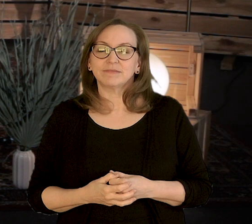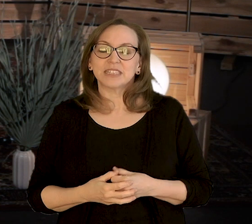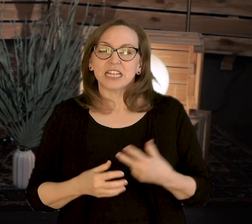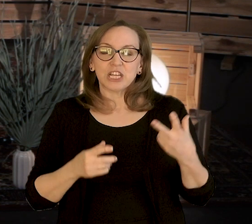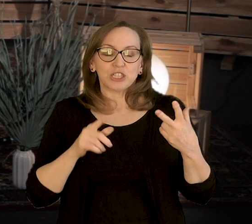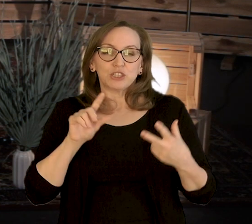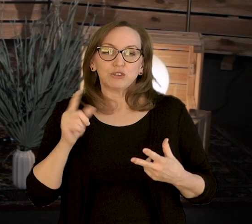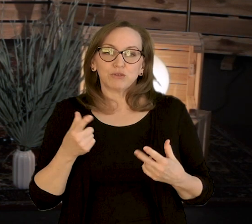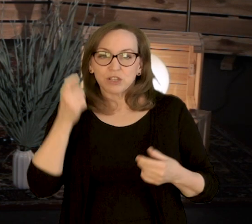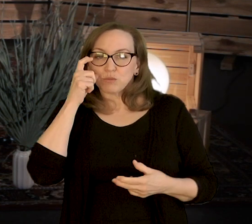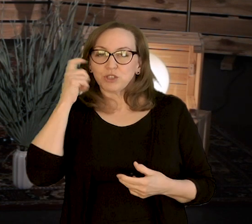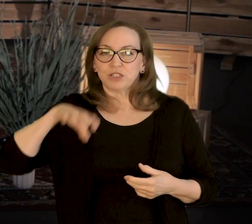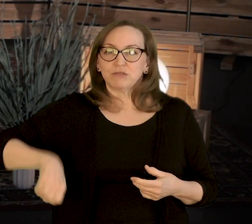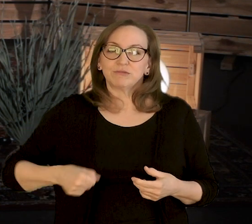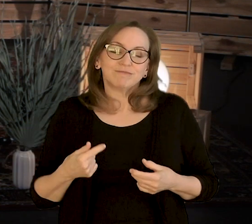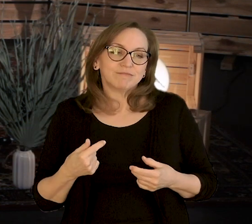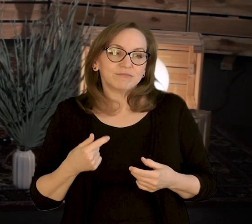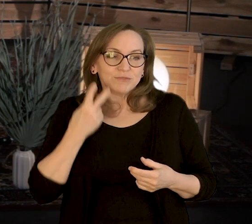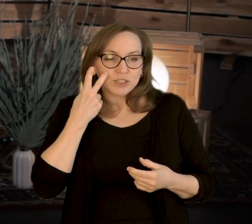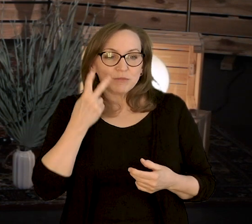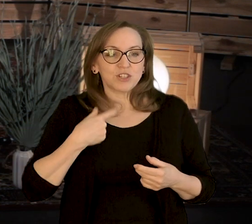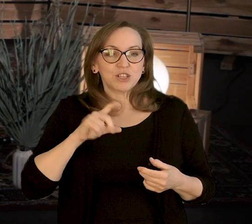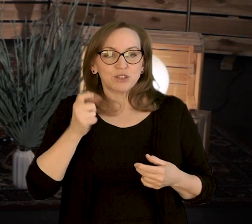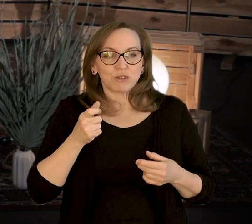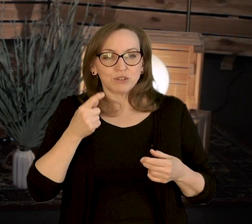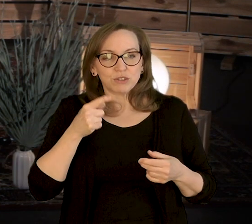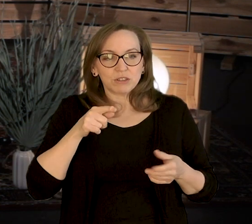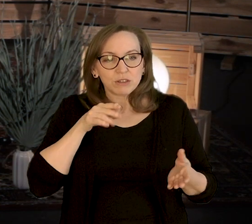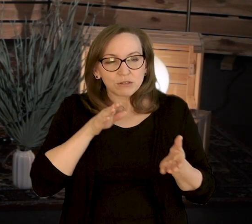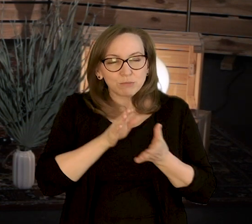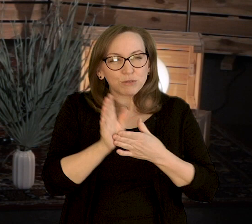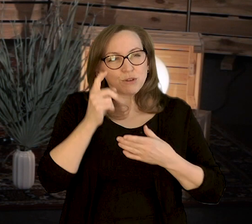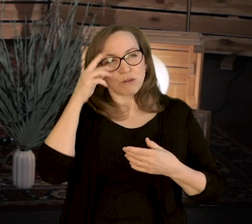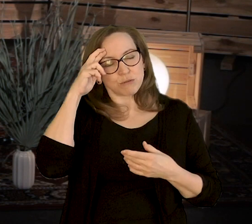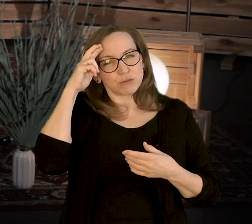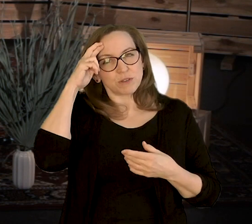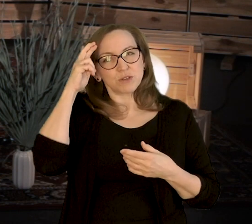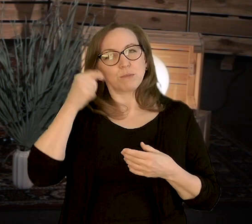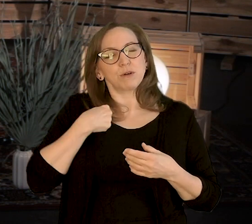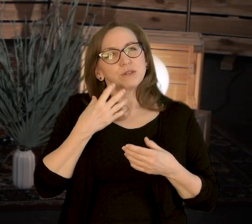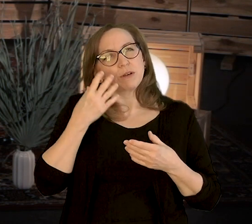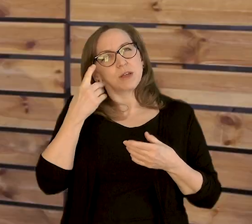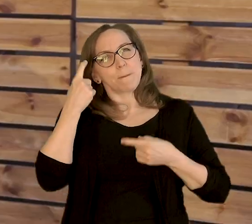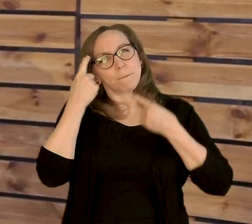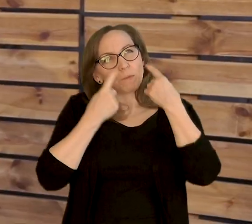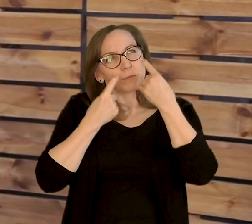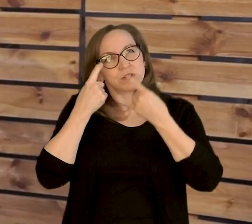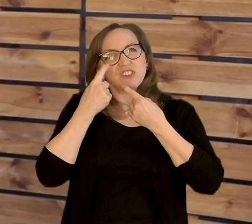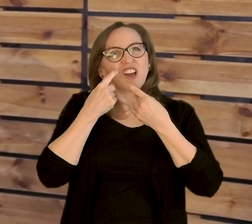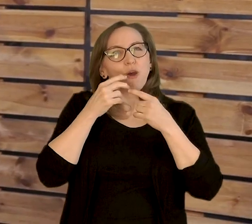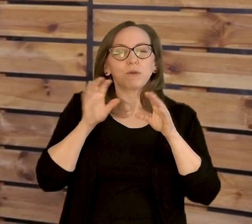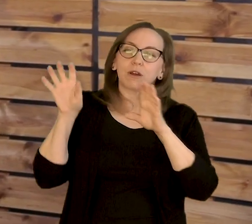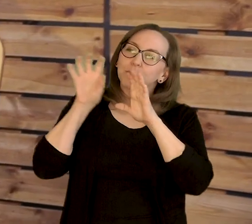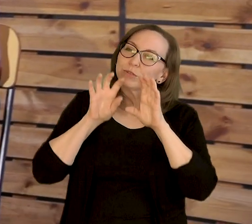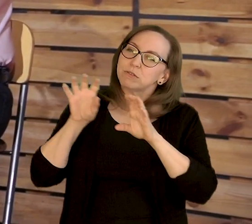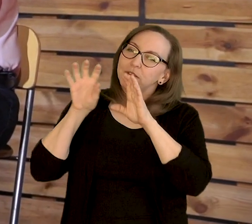zaczął coś chyba rozumieć. Może wpłynęła na to refleksja wywołana obserwacją